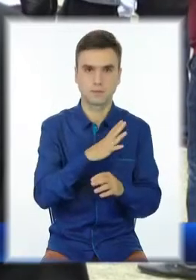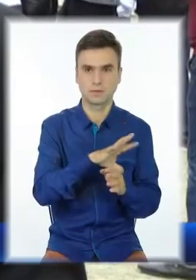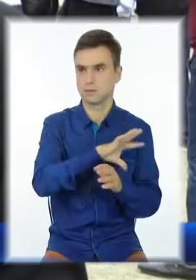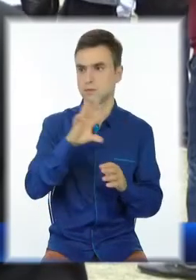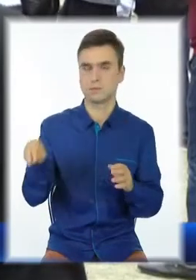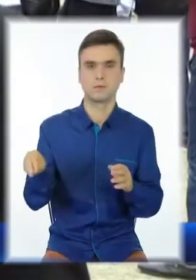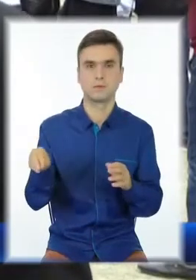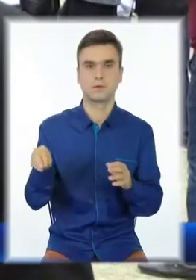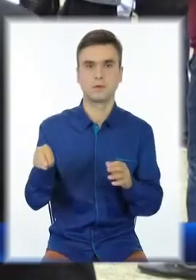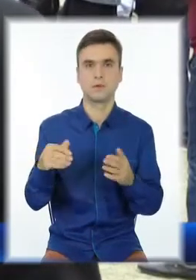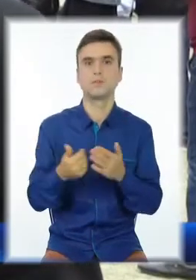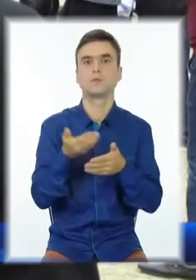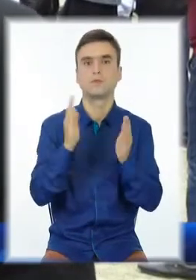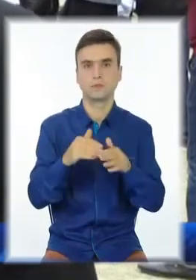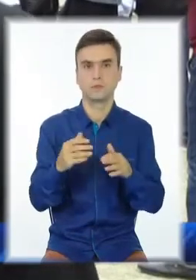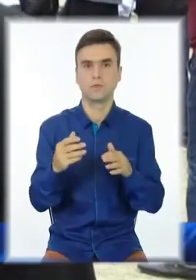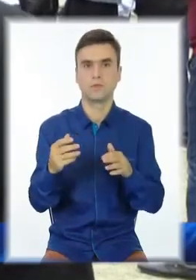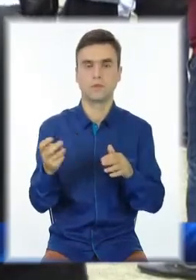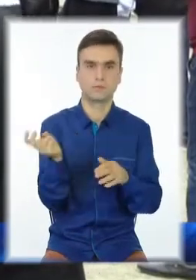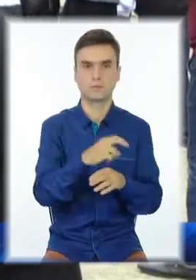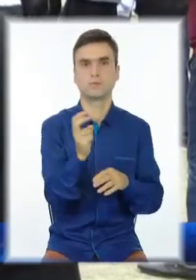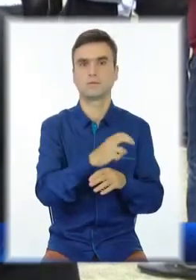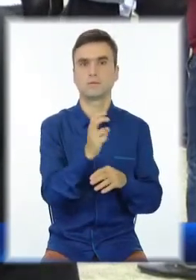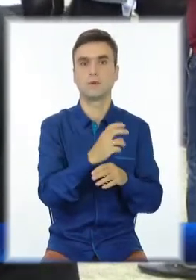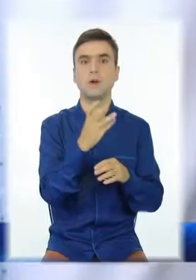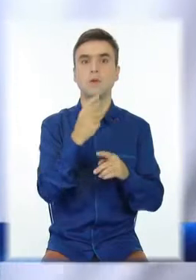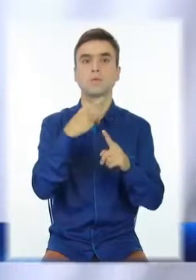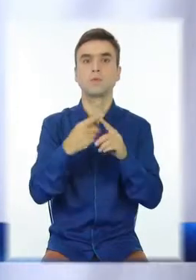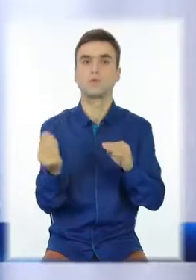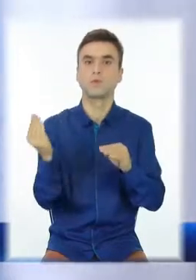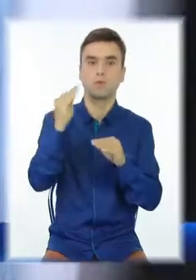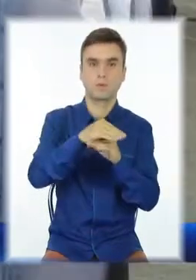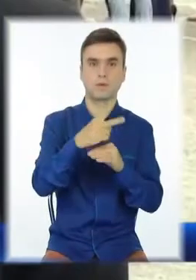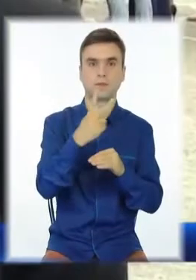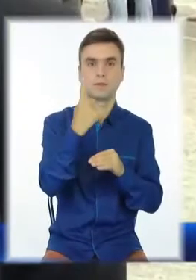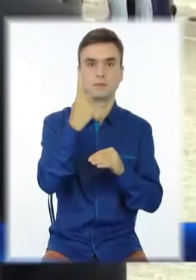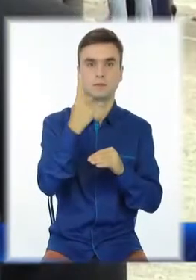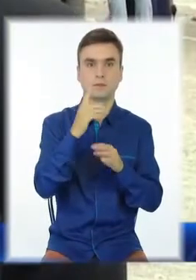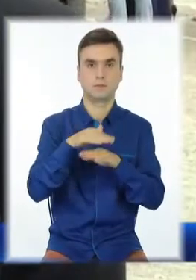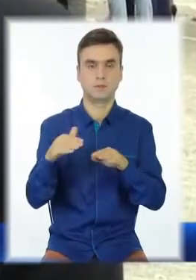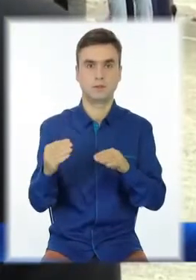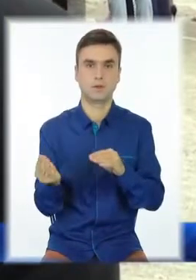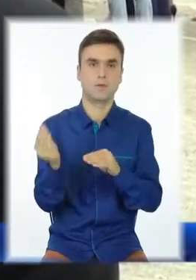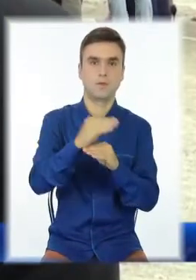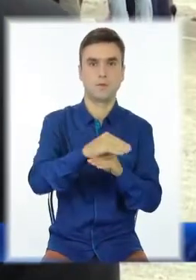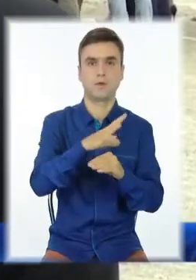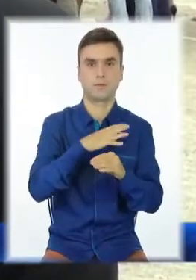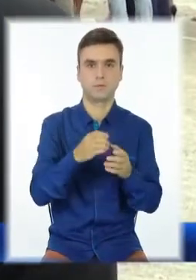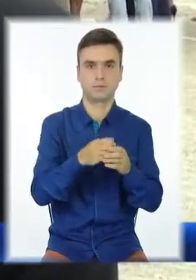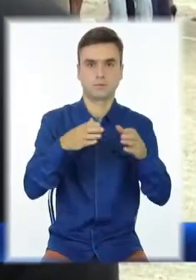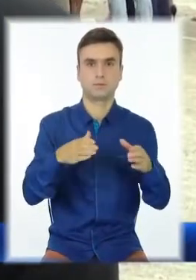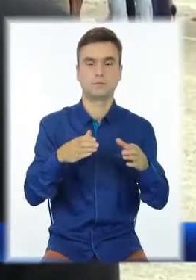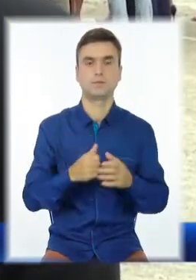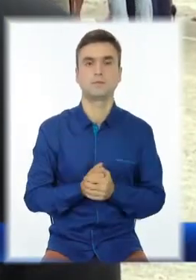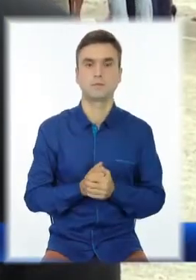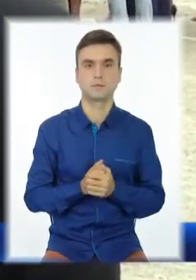з цього навчального року приєднались ще 21 учнів. Сьогодні в школу номер 10 повернулося життя. Тому